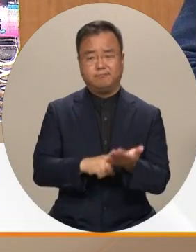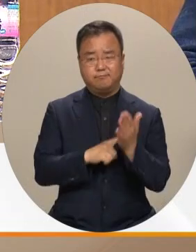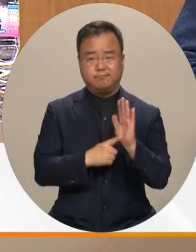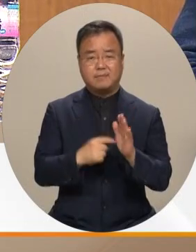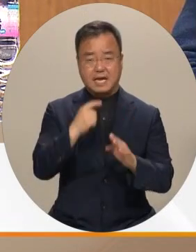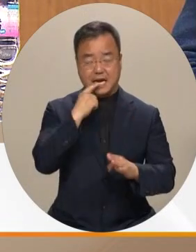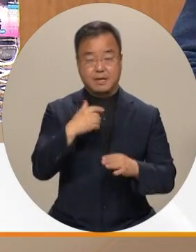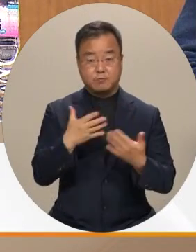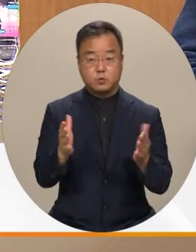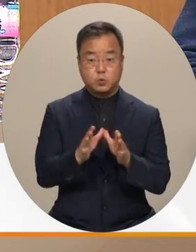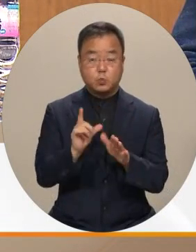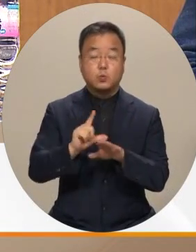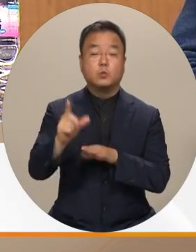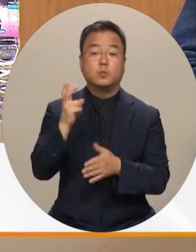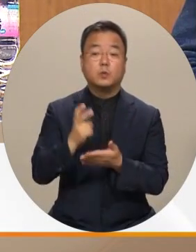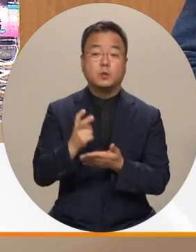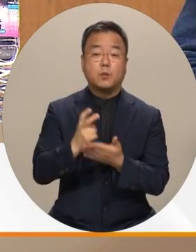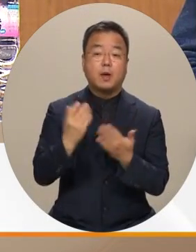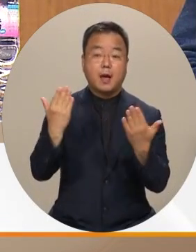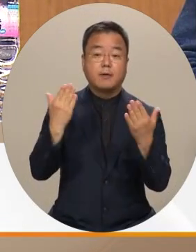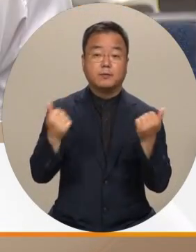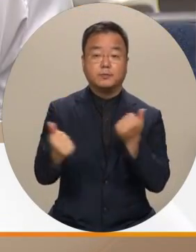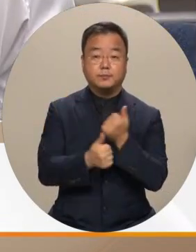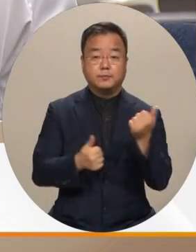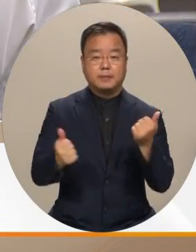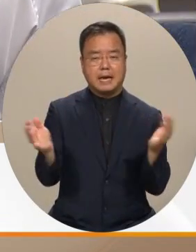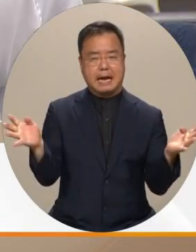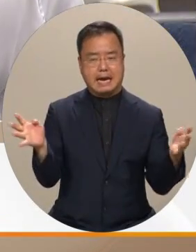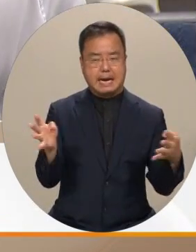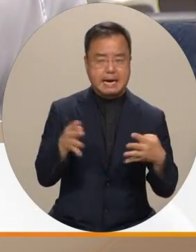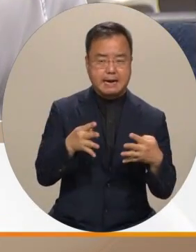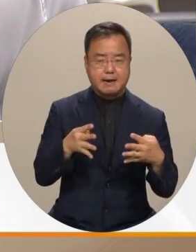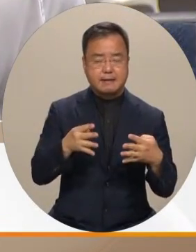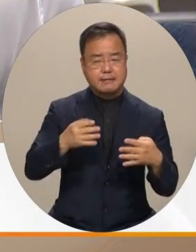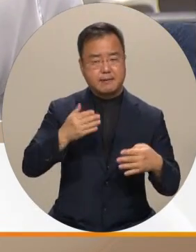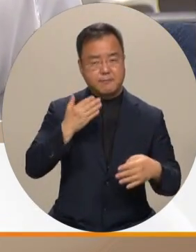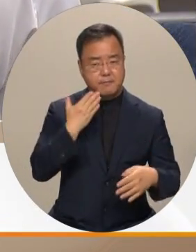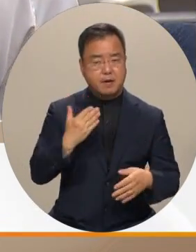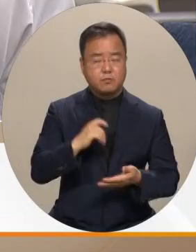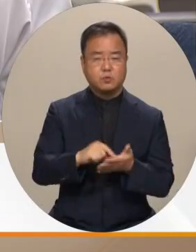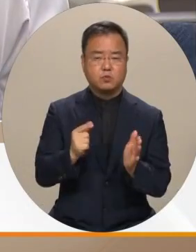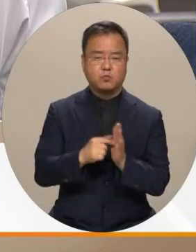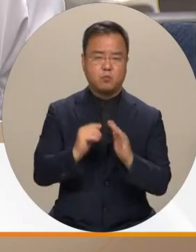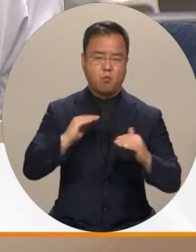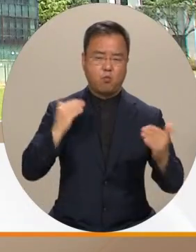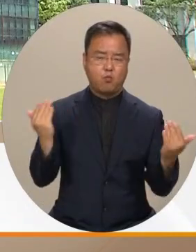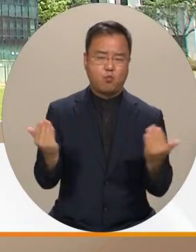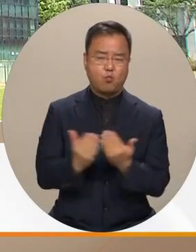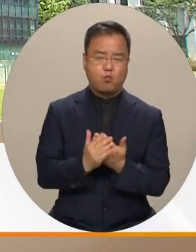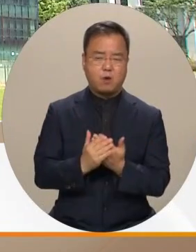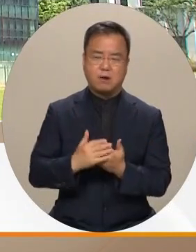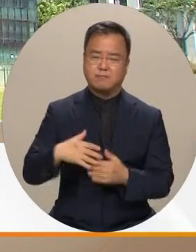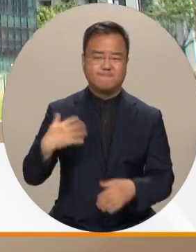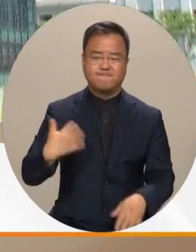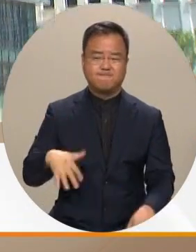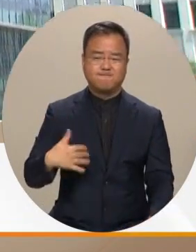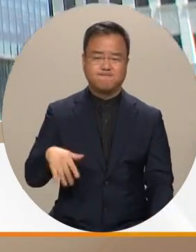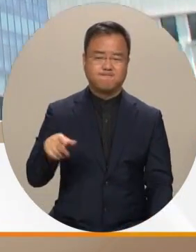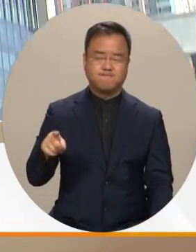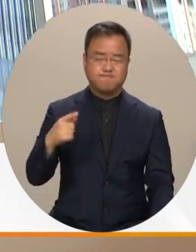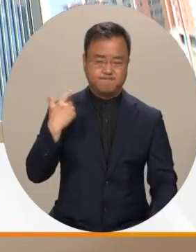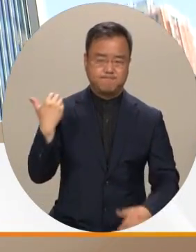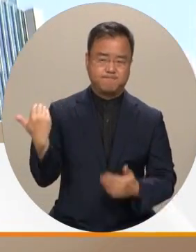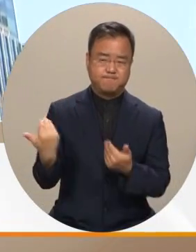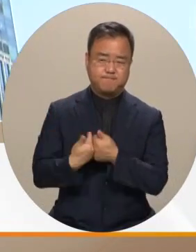민주당은 조례안이이 학교 구성원들의 합의를 이끌어낼 수 있을 정도로 완성도를 갖추지는 못했다며 상정에